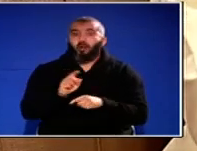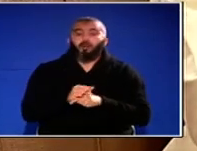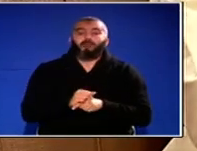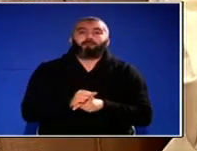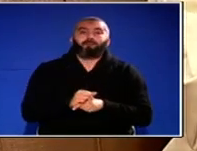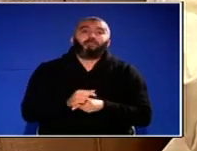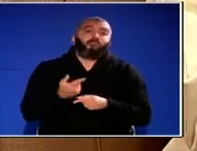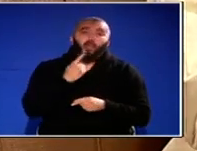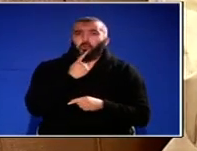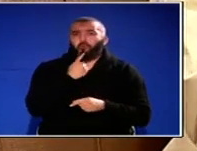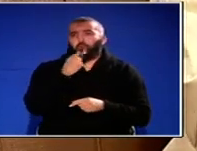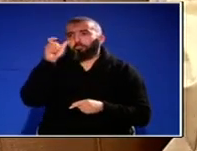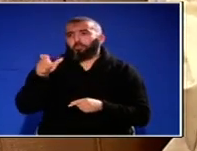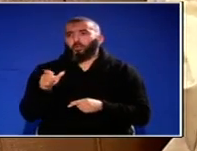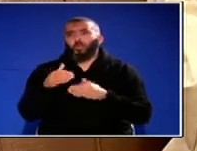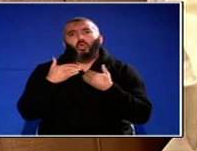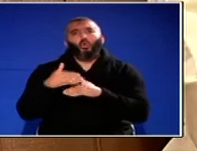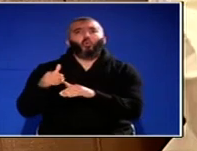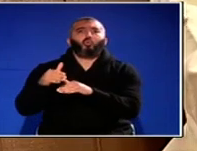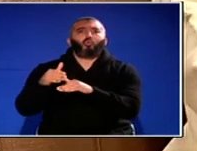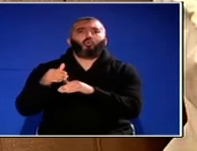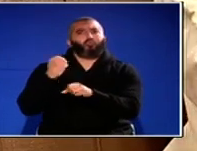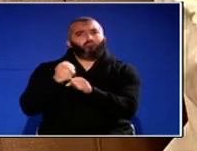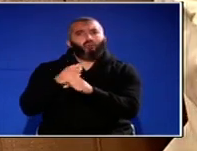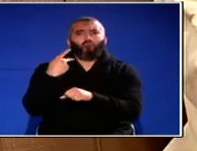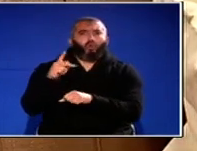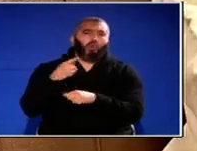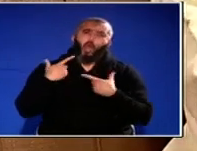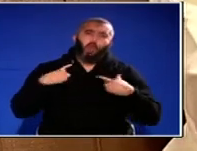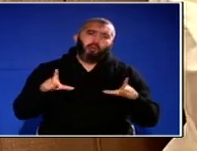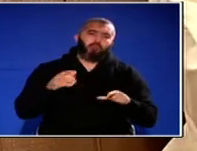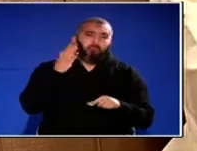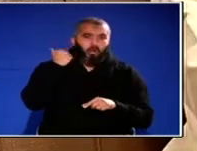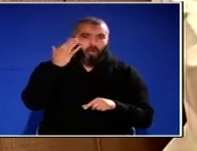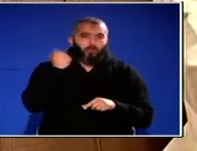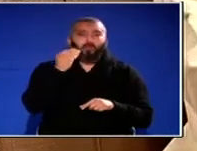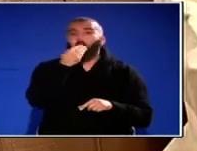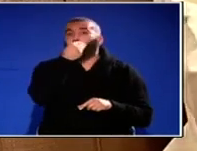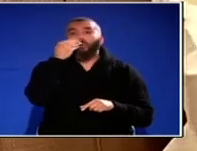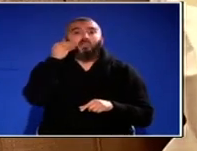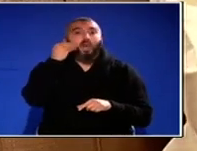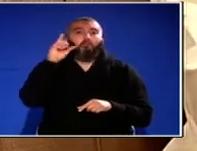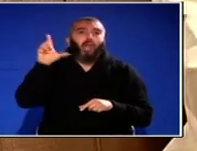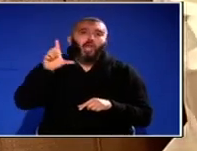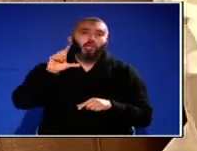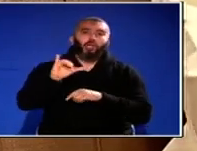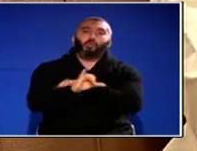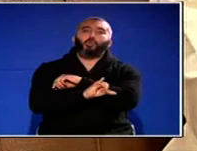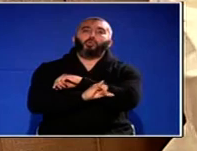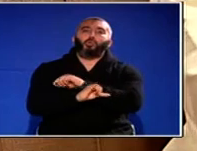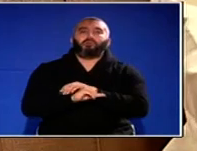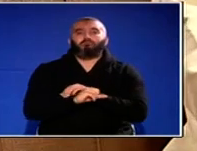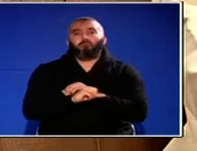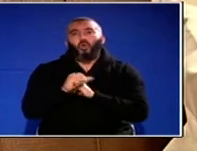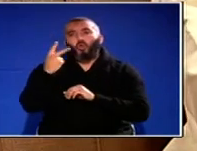الذي اعتاده من صوم الاثنين والخميس ومن صوم الأيام البيض ومن قيام الليل ومن الذكر ومن